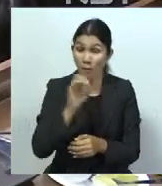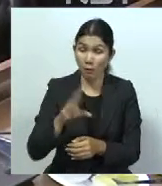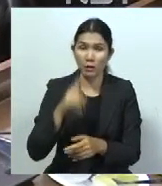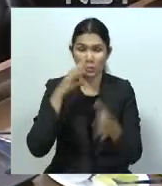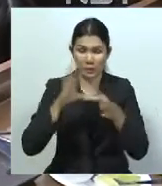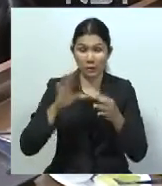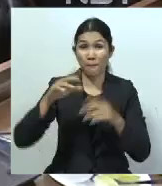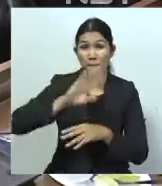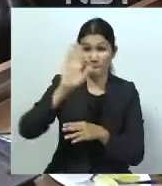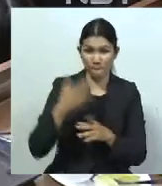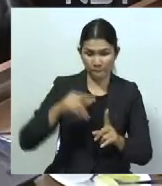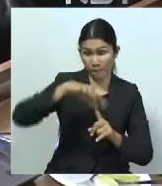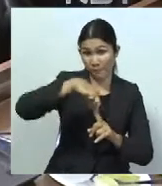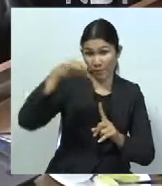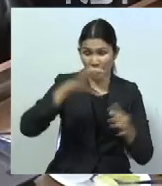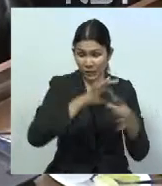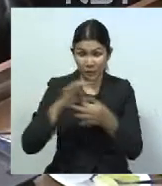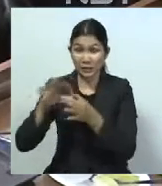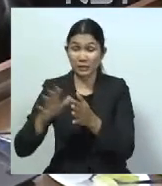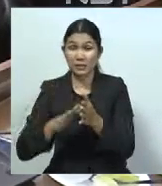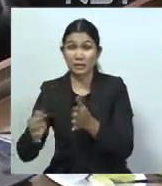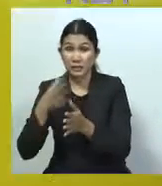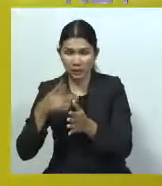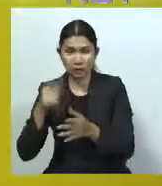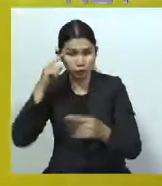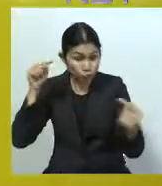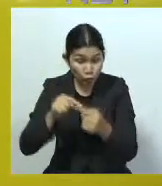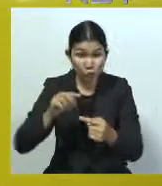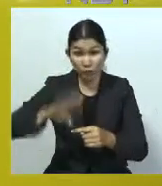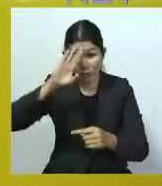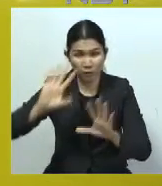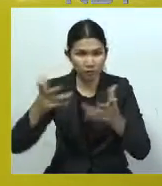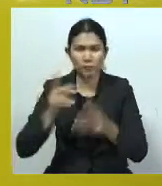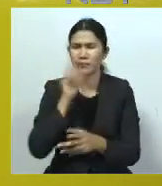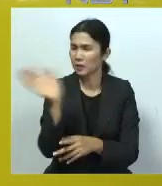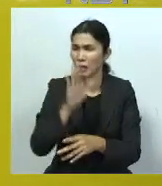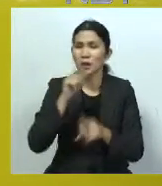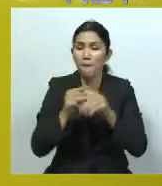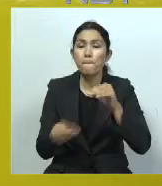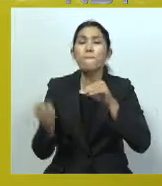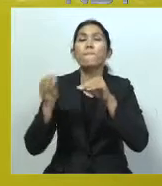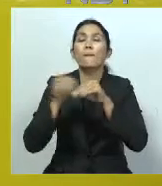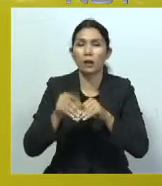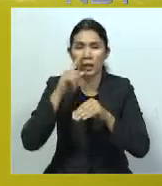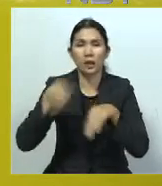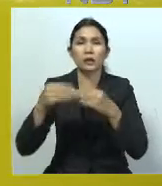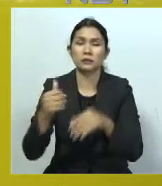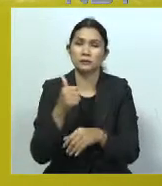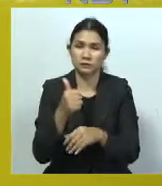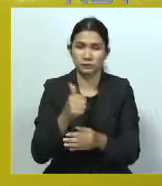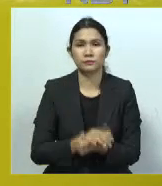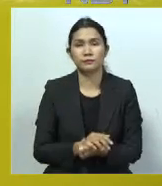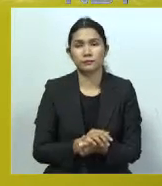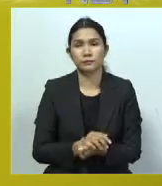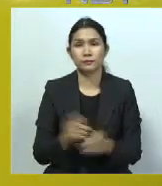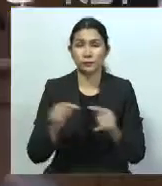ใช้กัญชาทางการแพทย์ไม่ใช่เป็นยาหลักในการรักษาผู้ป่วยแต่เป็นการเสริมการรักษาเพื่อให้เกิดประสิทธิภาพมากที่สุด